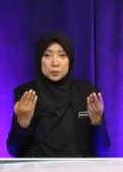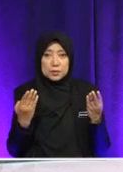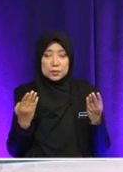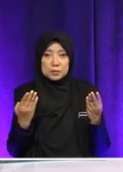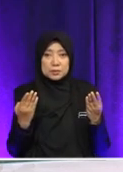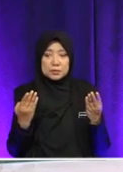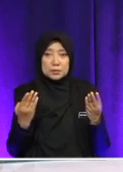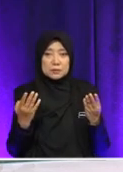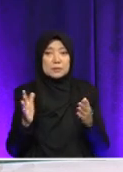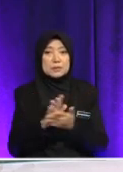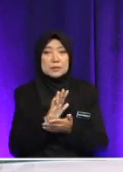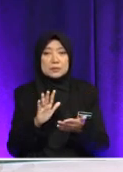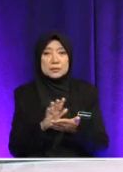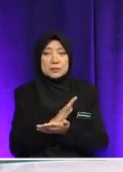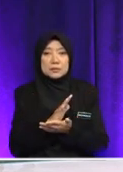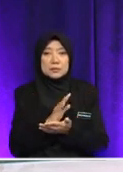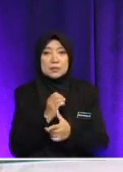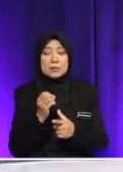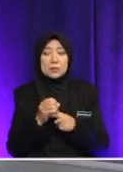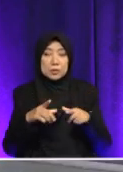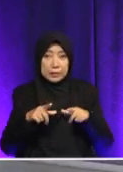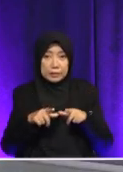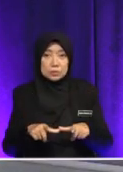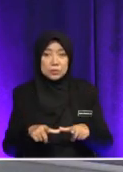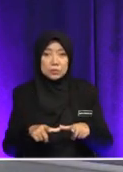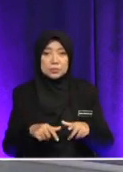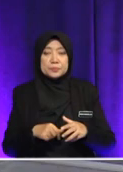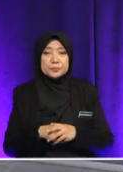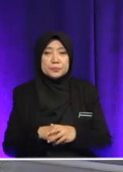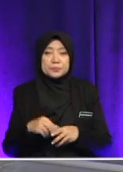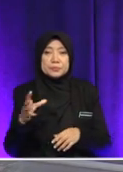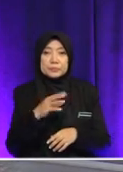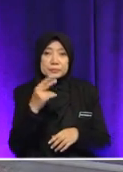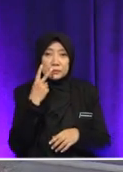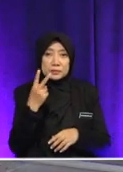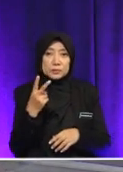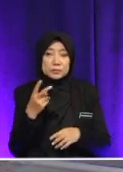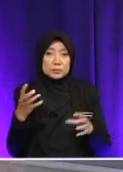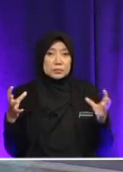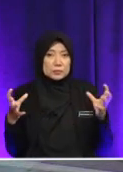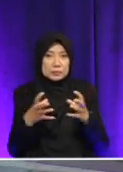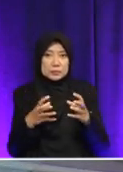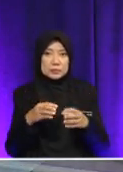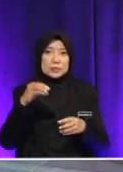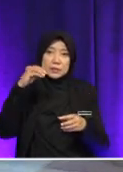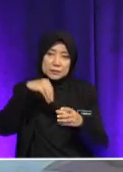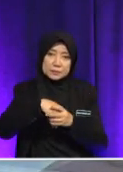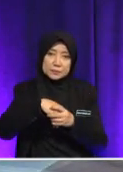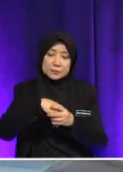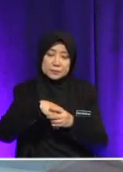kertas kita kalau ini kayu lah ini kita akan Tengoklah dia mengeras di dalam